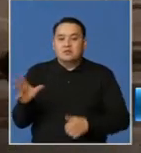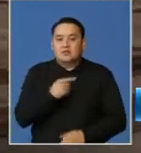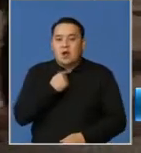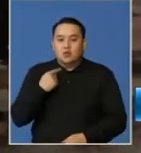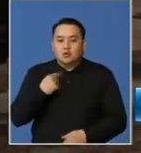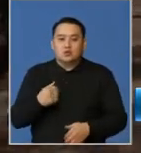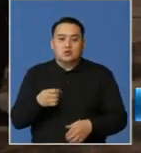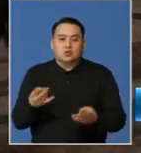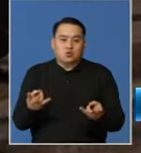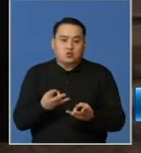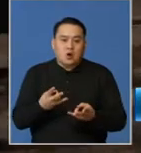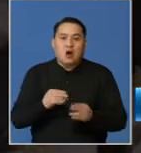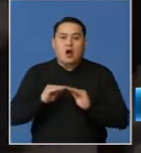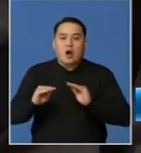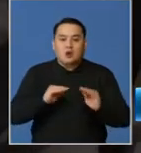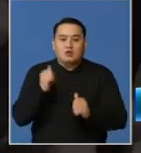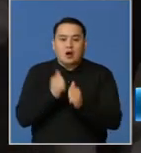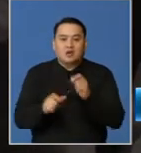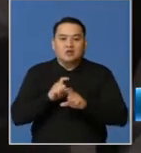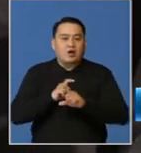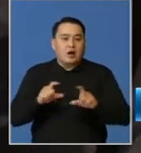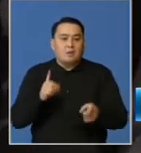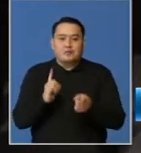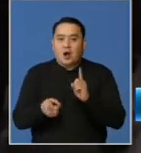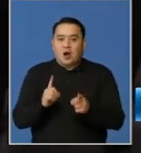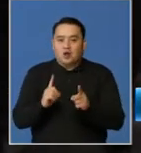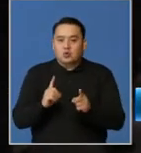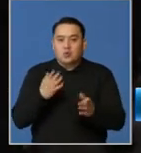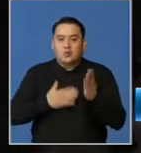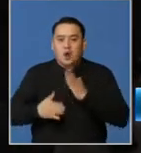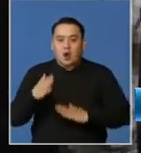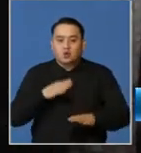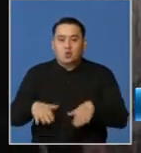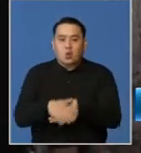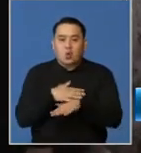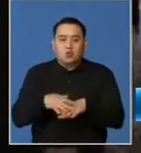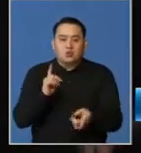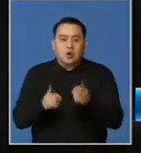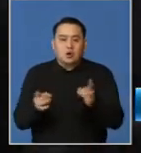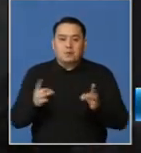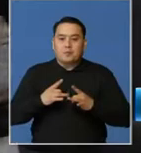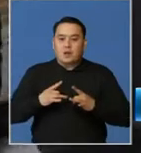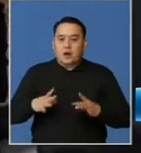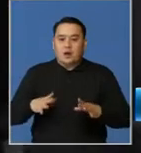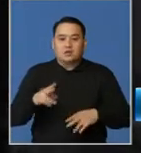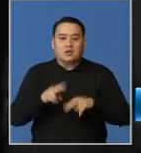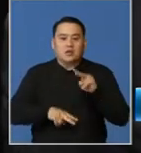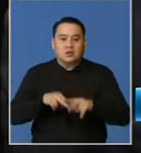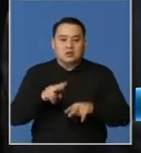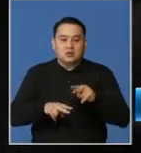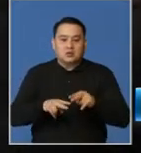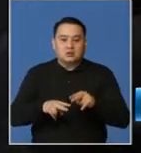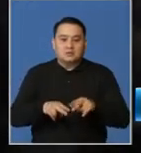талкурганцы на славу. Оформление каждого объекта по-настоящему дарит прохожим самую настоящую атмосферу праздника